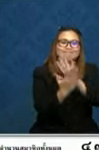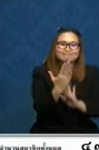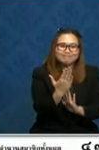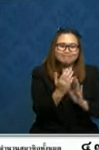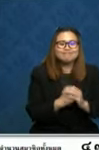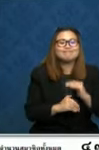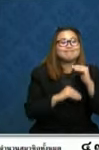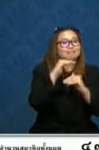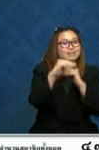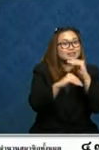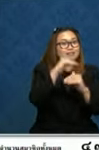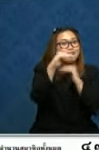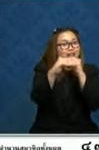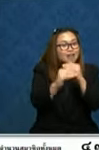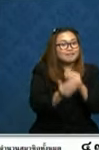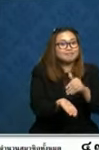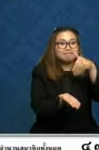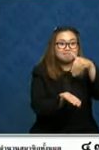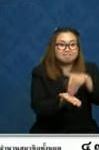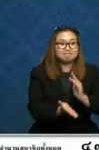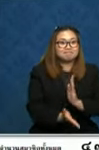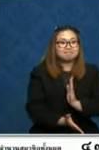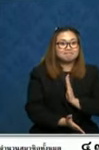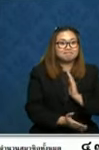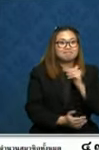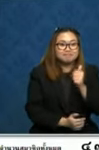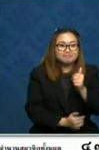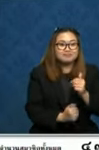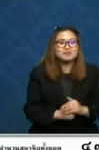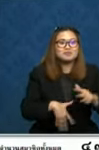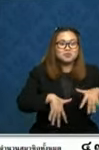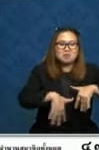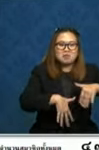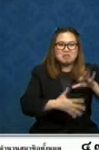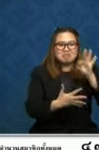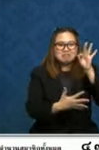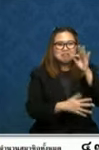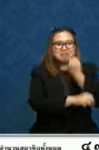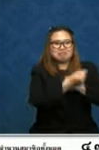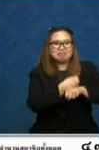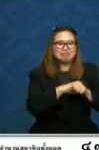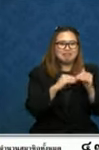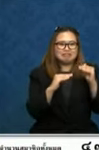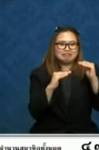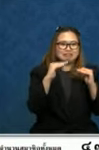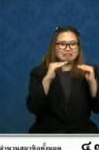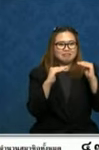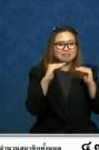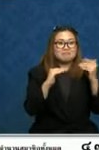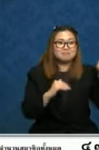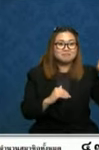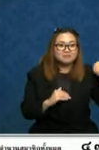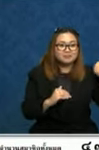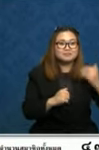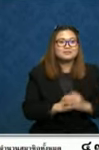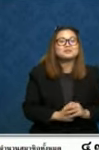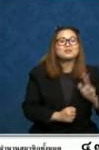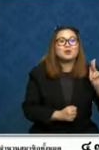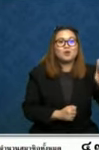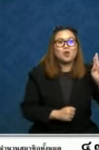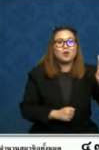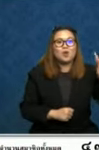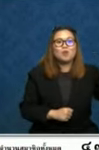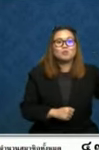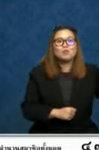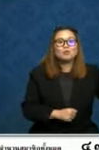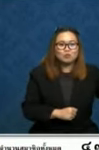มีความเป็นกลางหรือไม่ประชาชนจะแน่ใจได้อย่างไรว่าไม่มีการเลือกปฏิบัติและไม่โน้มเอียงไปฝั่งใดฝั่งหนึ่งซึ่งกรมน.ไม่คว